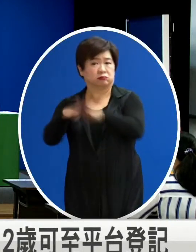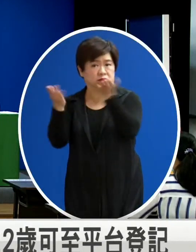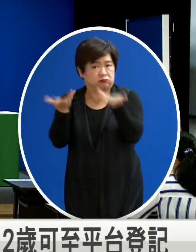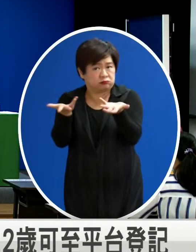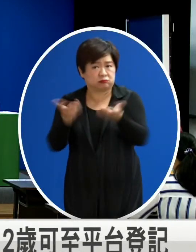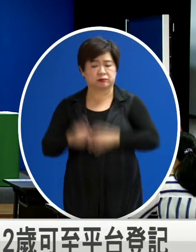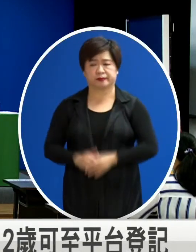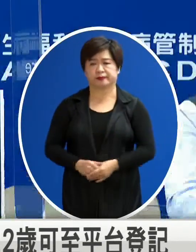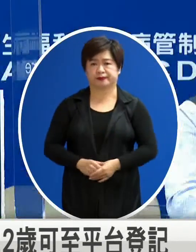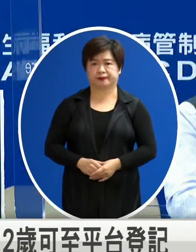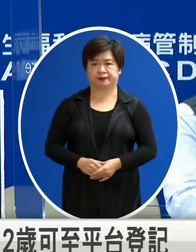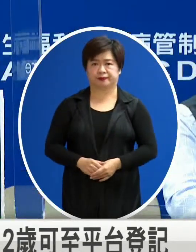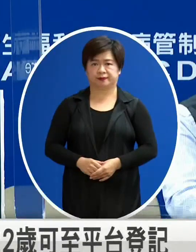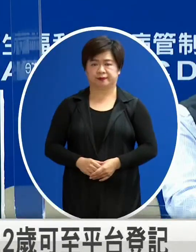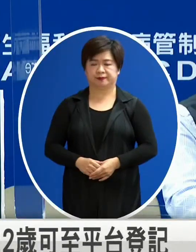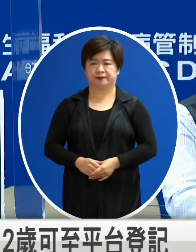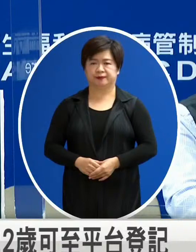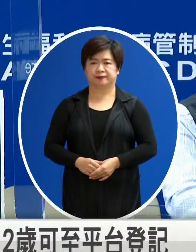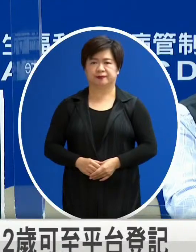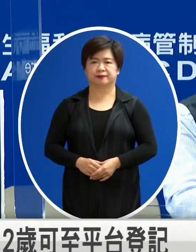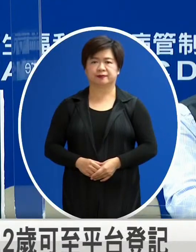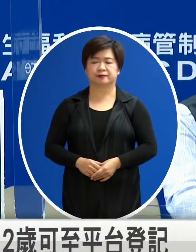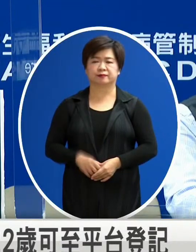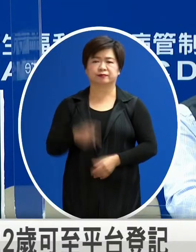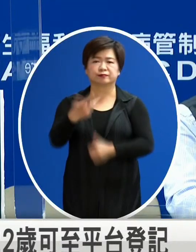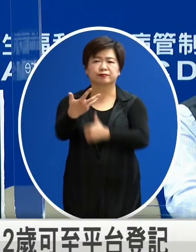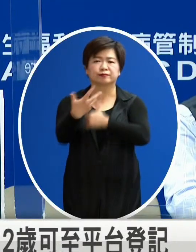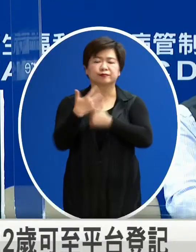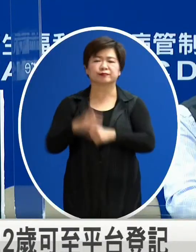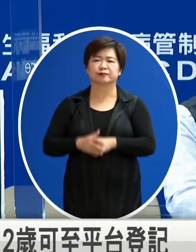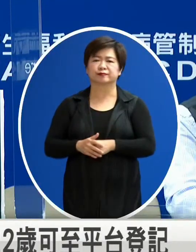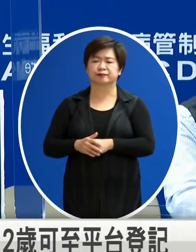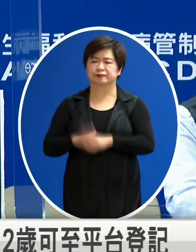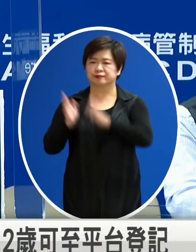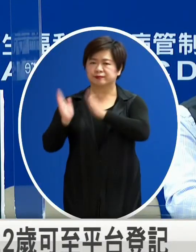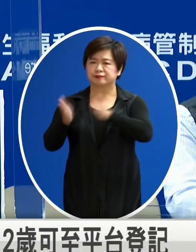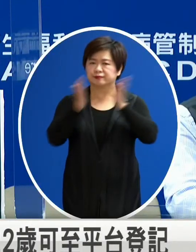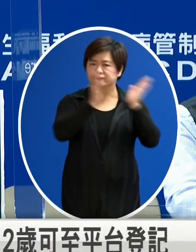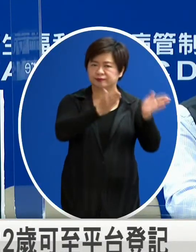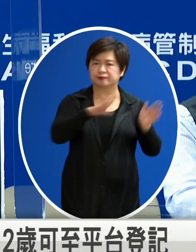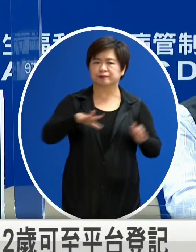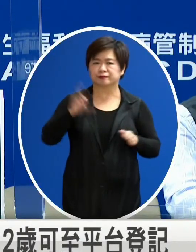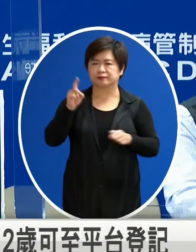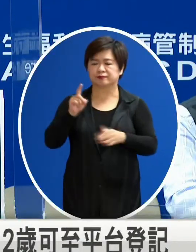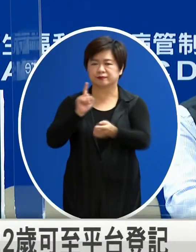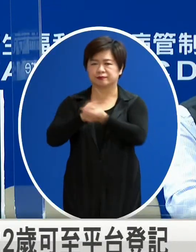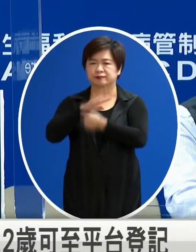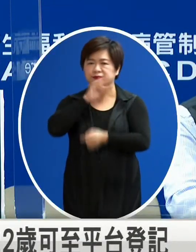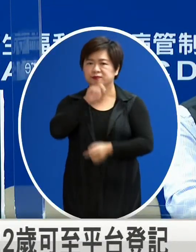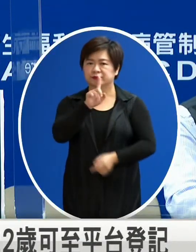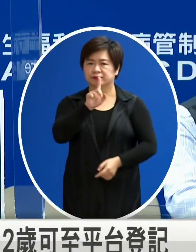打？ 哦，这个哈，大概。这两个对象就是会让好满足